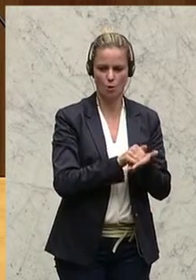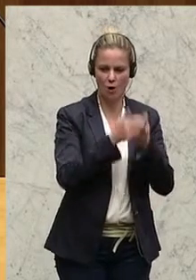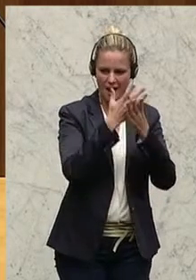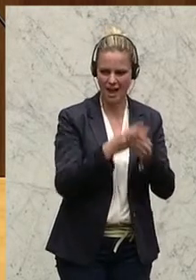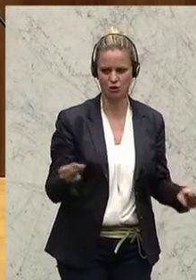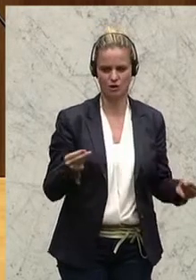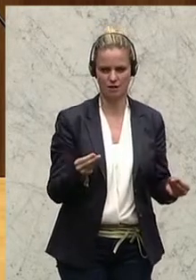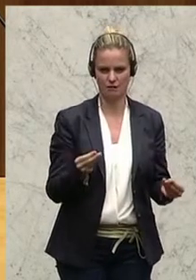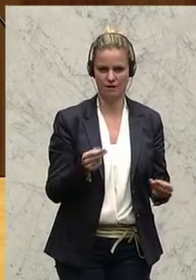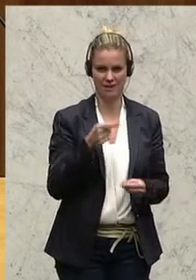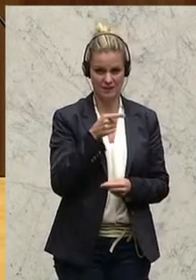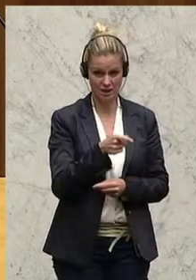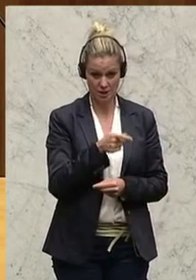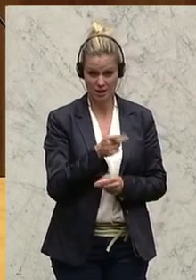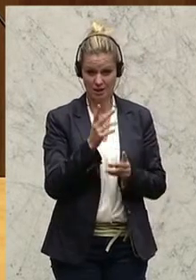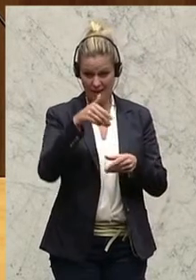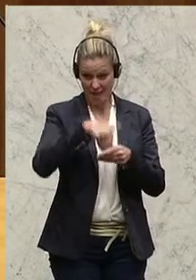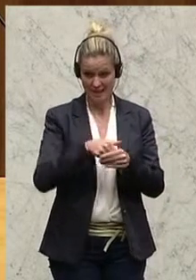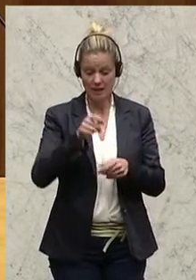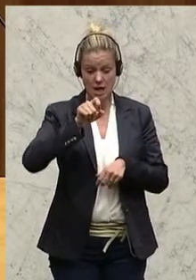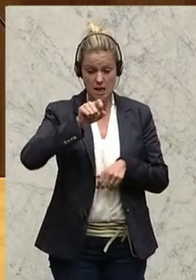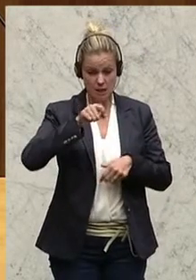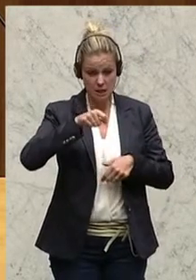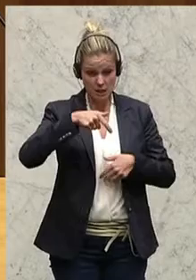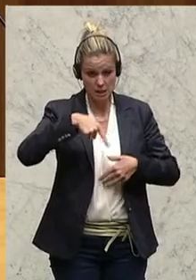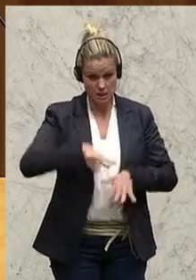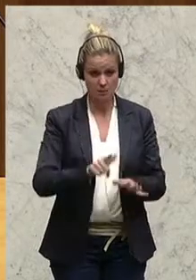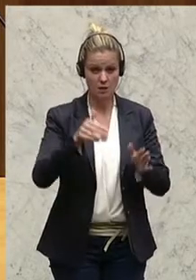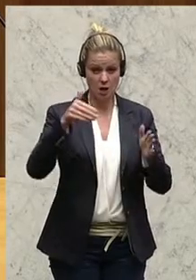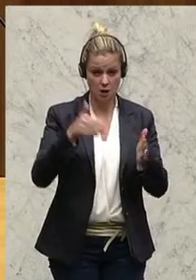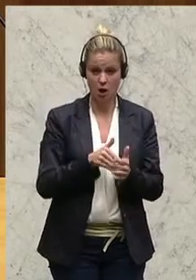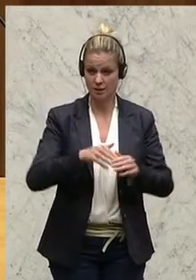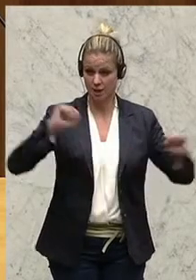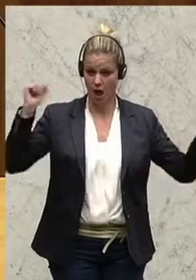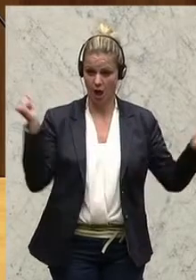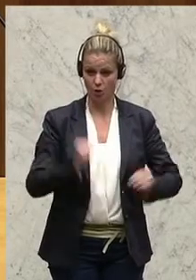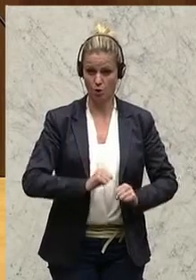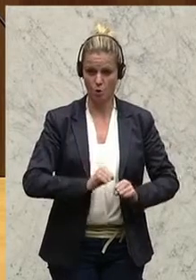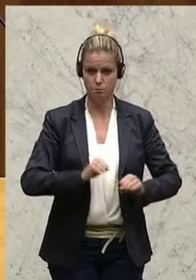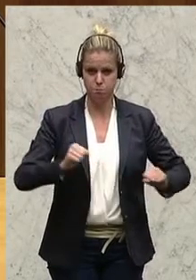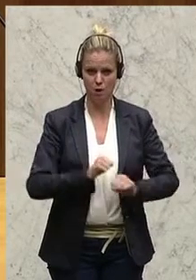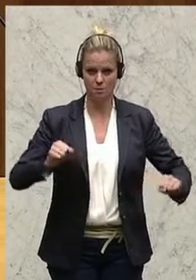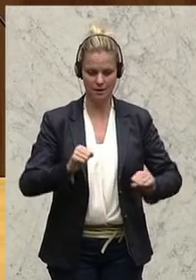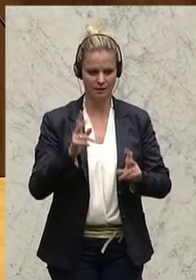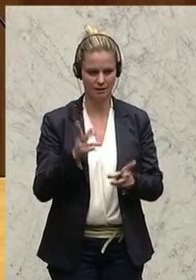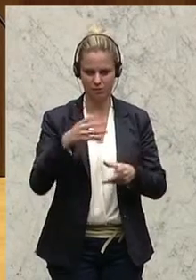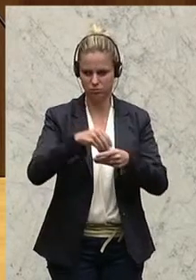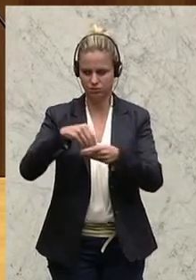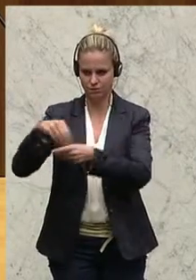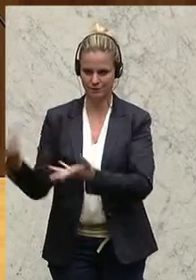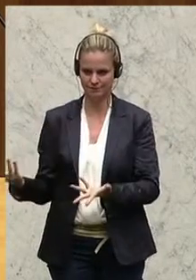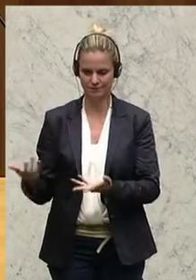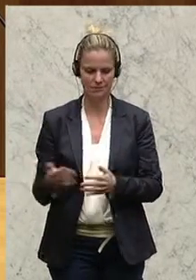Mit dieser Menge kann man ungefähr 17.000 Atombomben bestücken. Auch die USA haben wegen